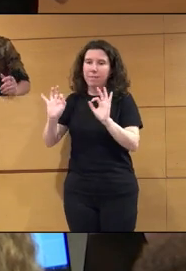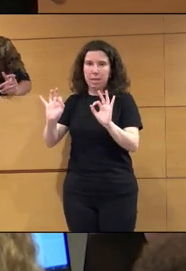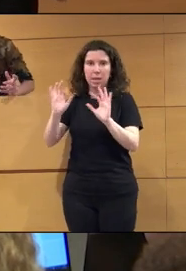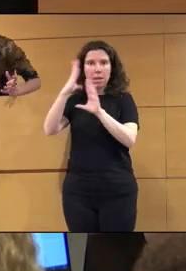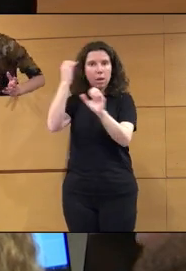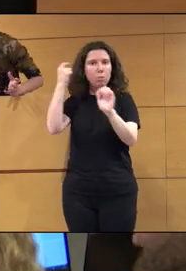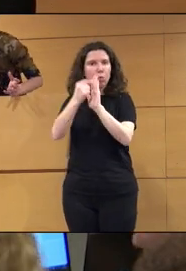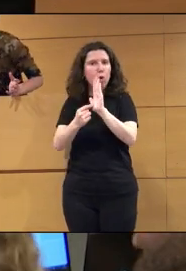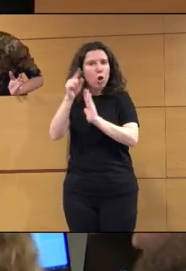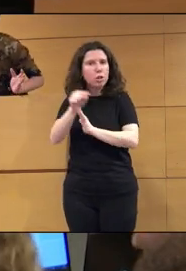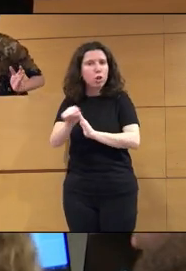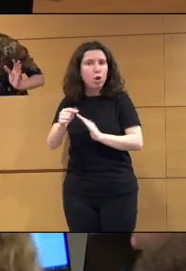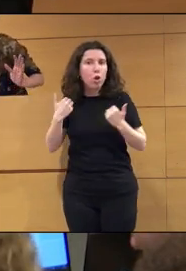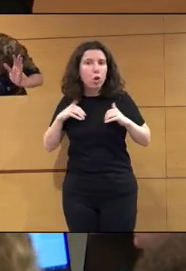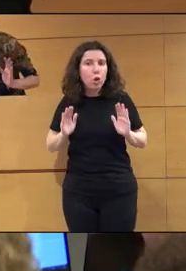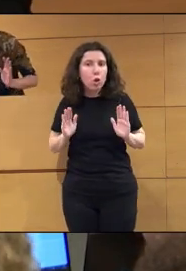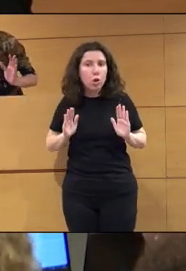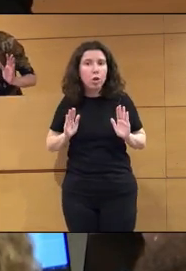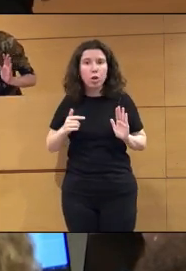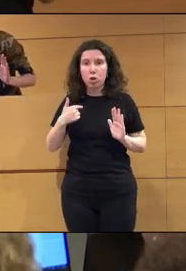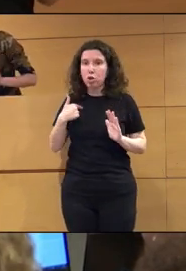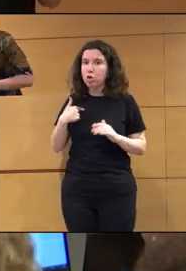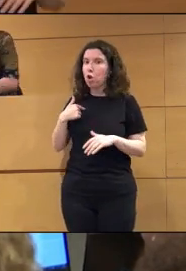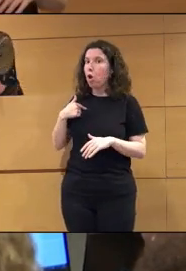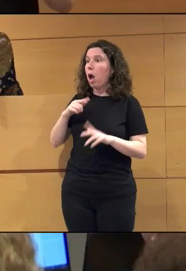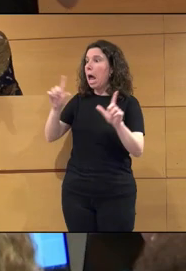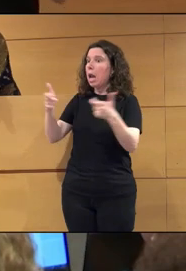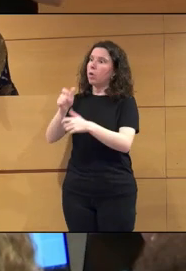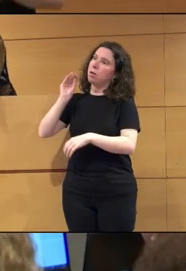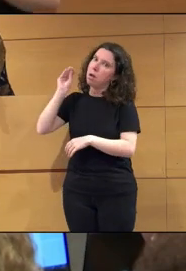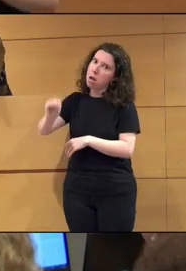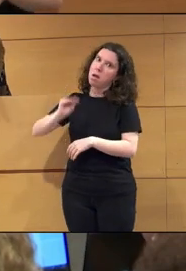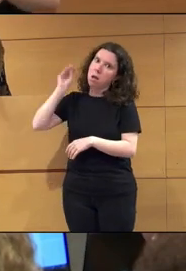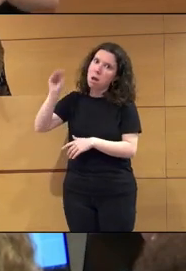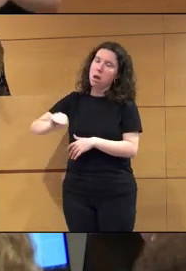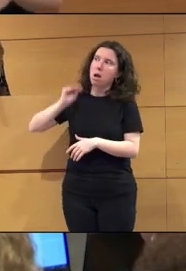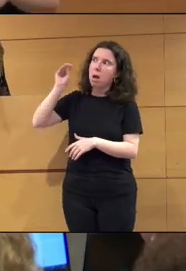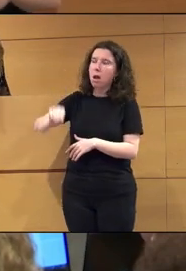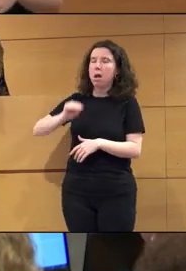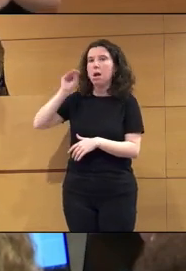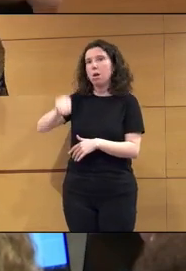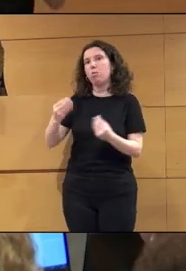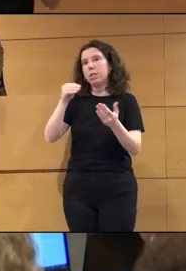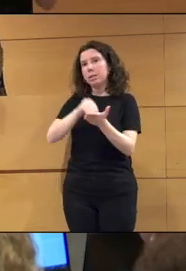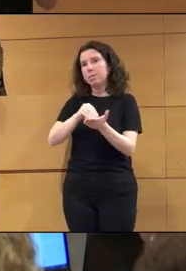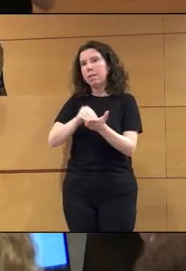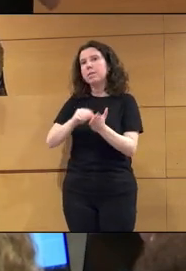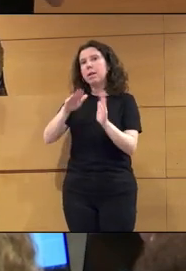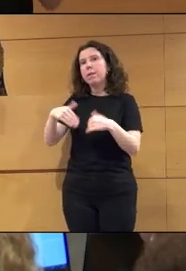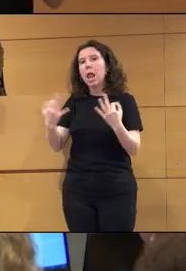en aquest sentit. Ho he arribat a demanar en reunions i repetides vegades, o sigui, al final és que... La formació,